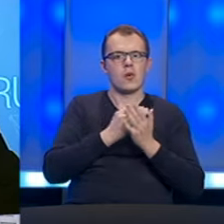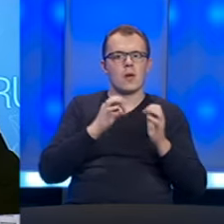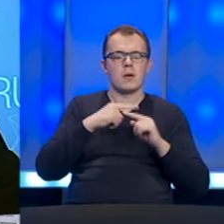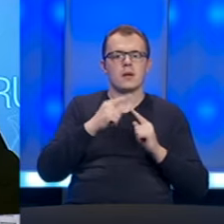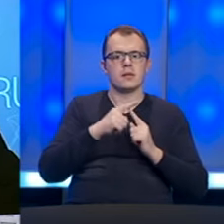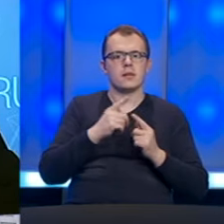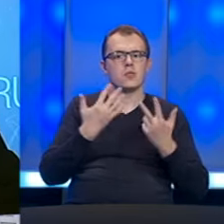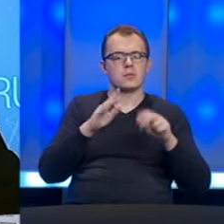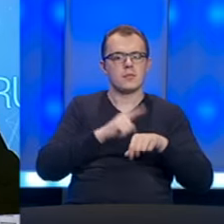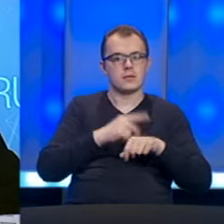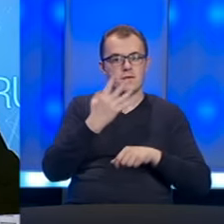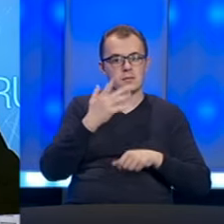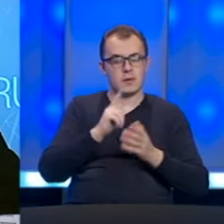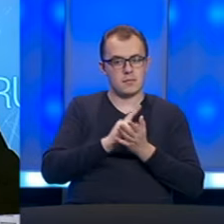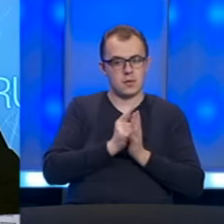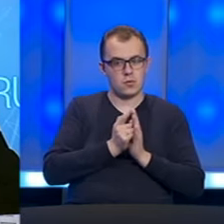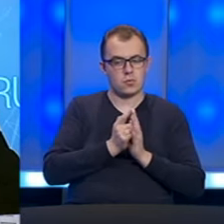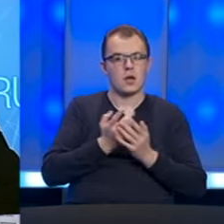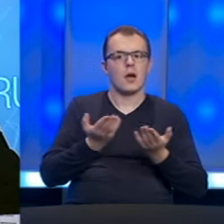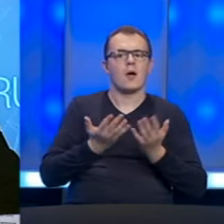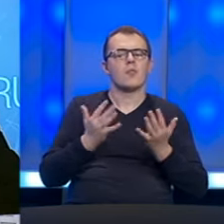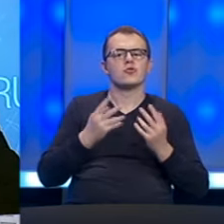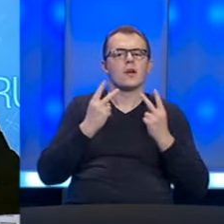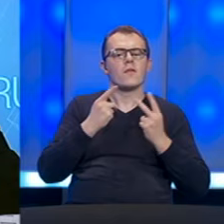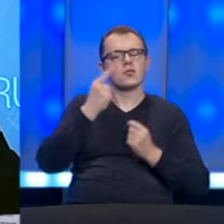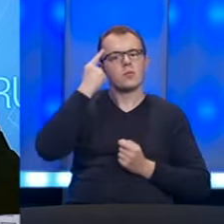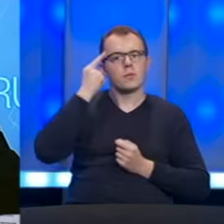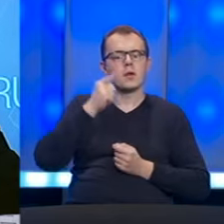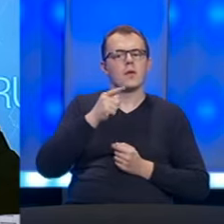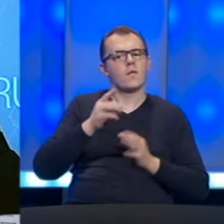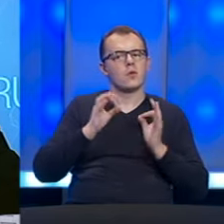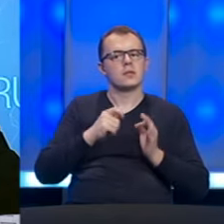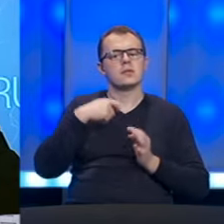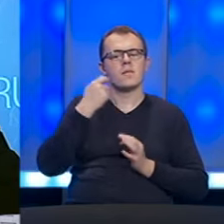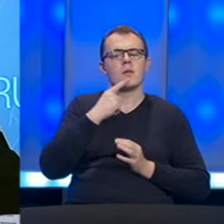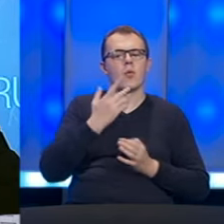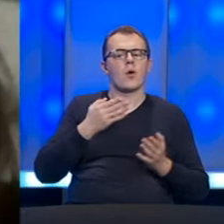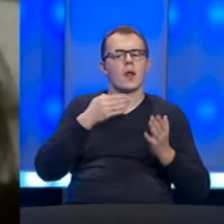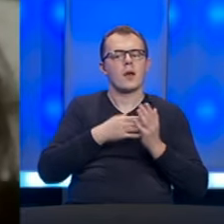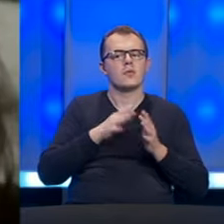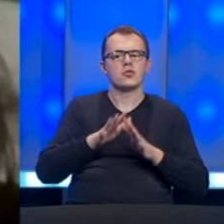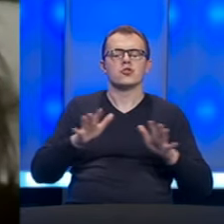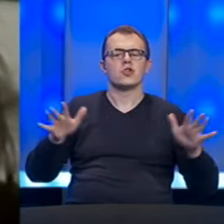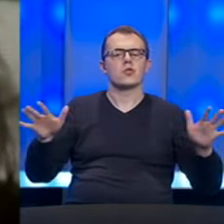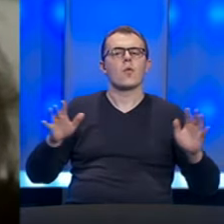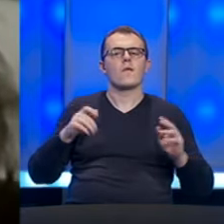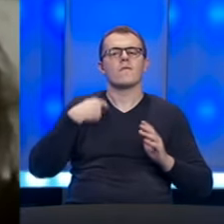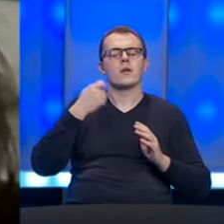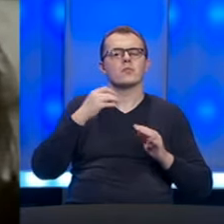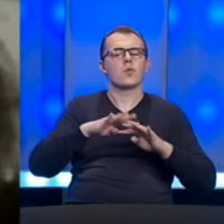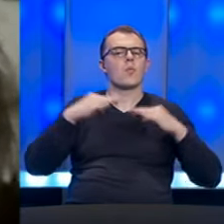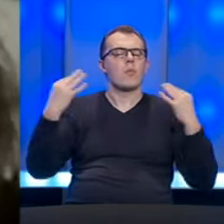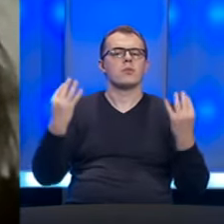u 18:25. Možda je bitno napomenuti da je ovo zaista film koji je namijenjen širokoj filmskoj publici, dakle